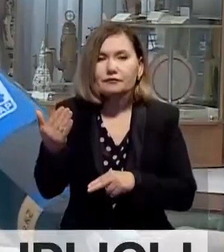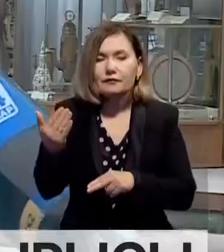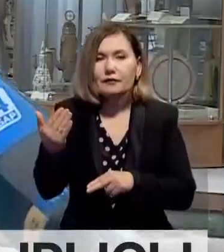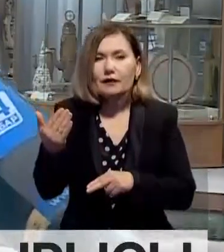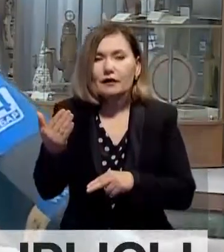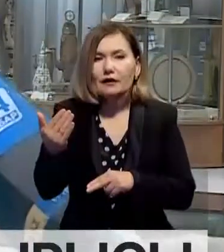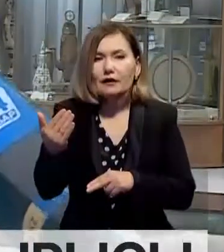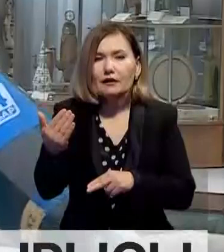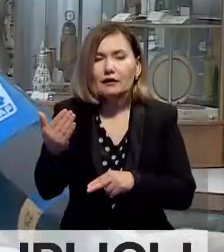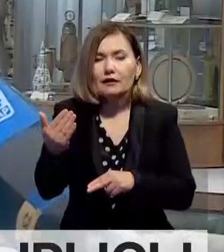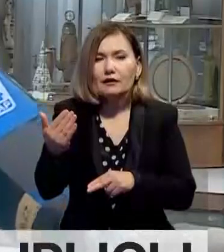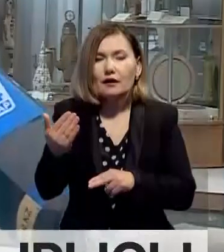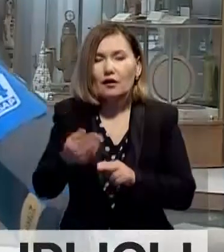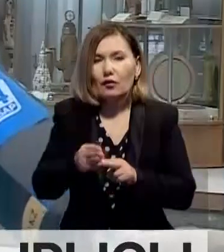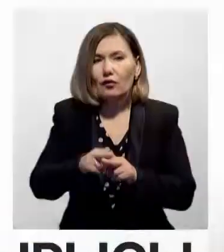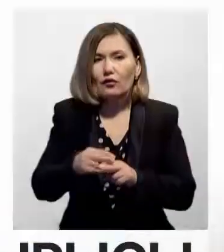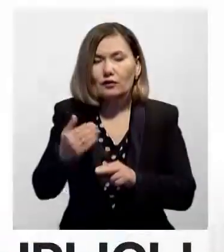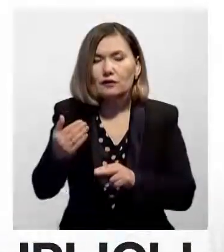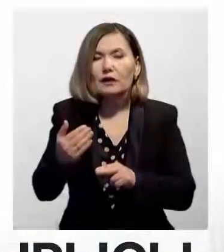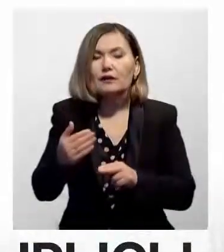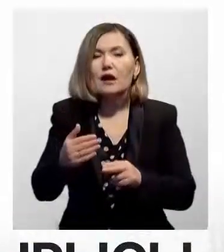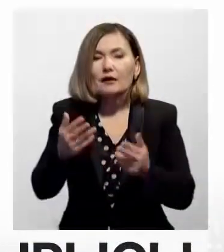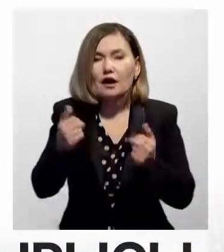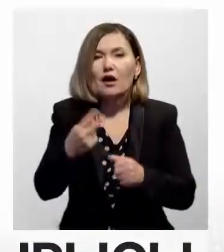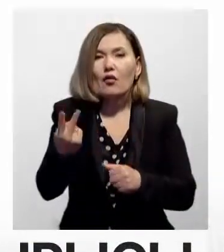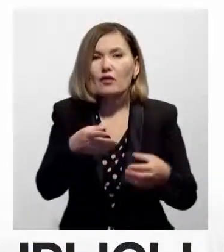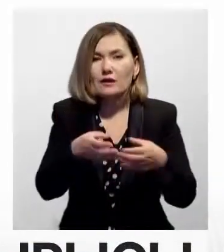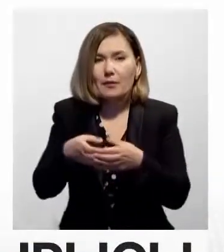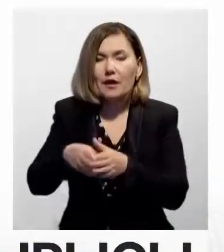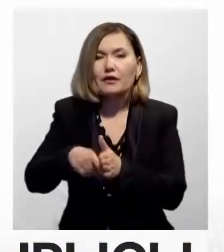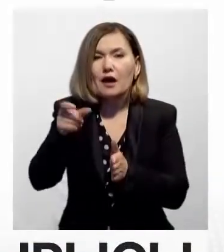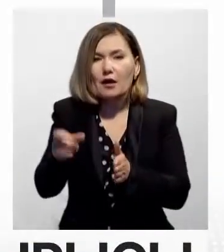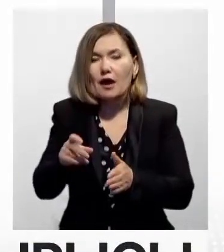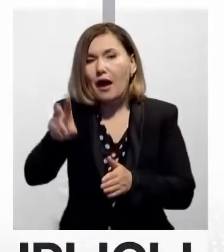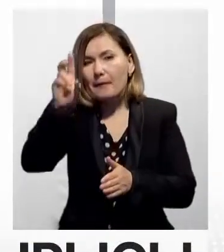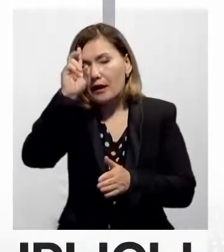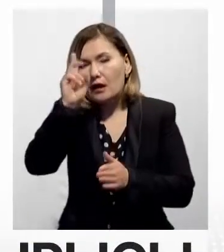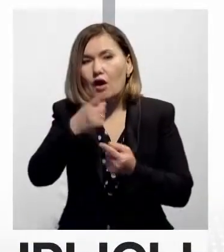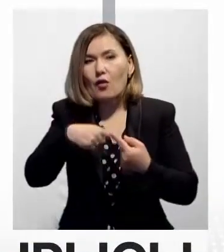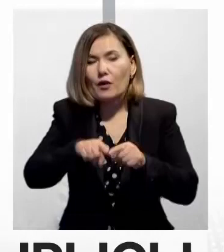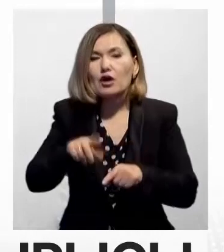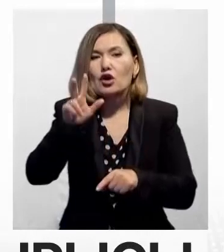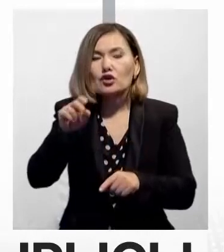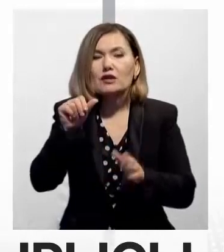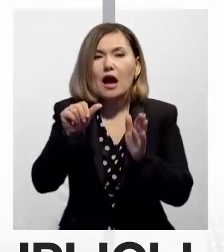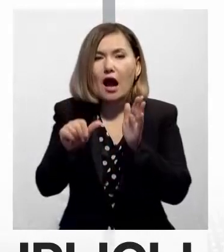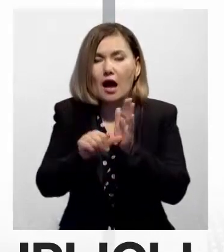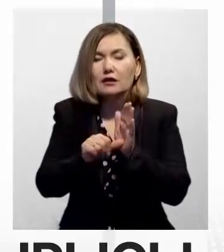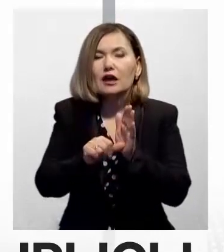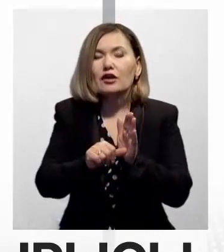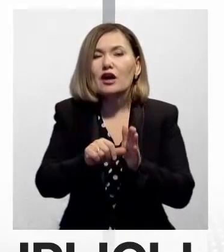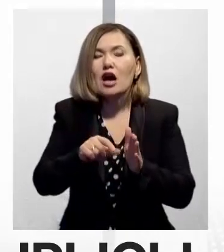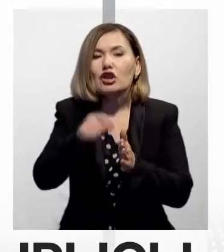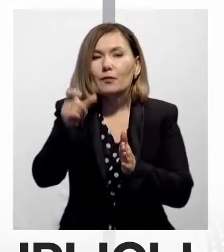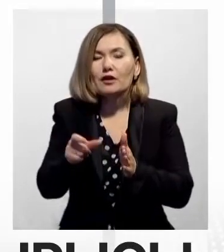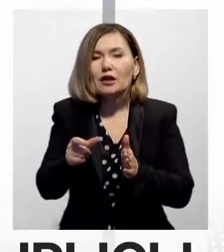өздерінің отписка дейді ғой, жаңағы сырғытпа жауаптарымен жауап беріп жатыр. Иә, қос палата депутаттары мемлекеттік органдарға 306 депутаттық сауал